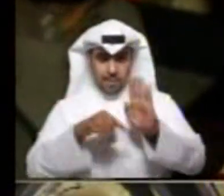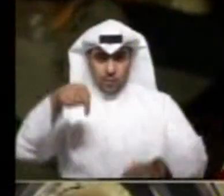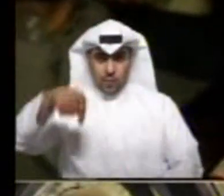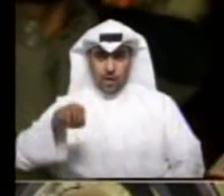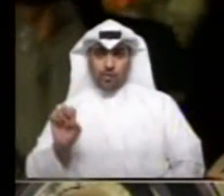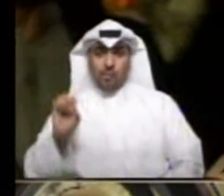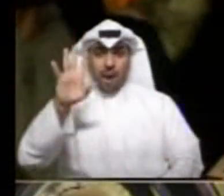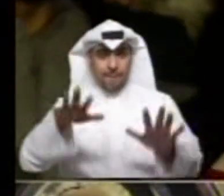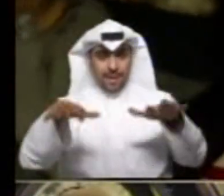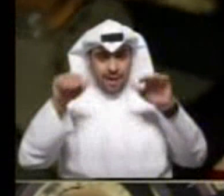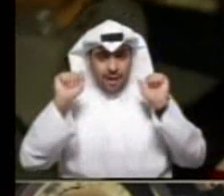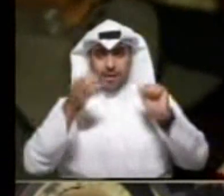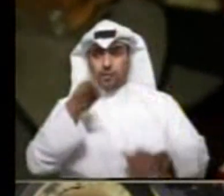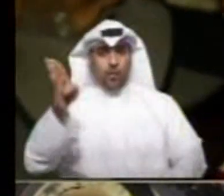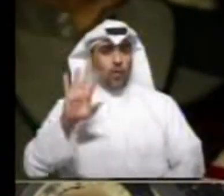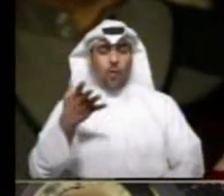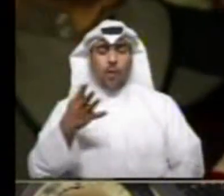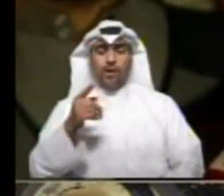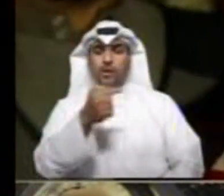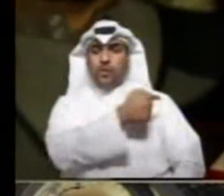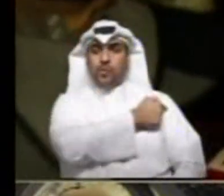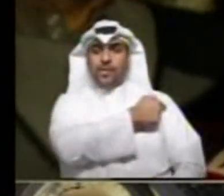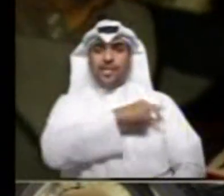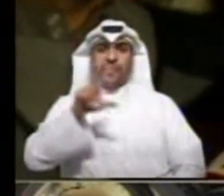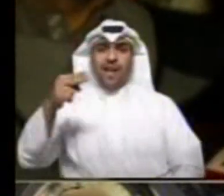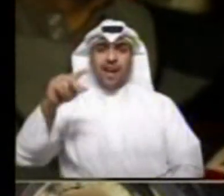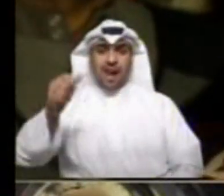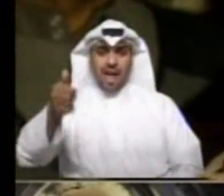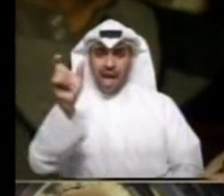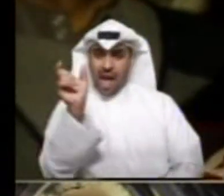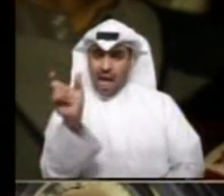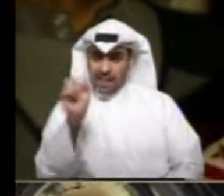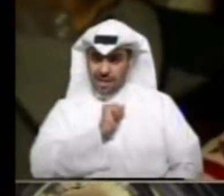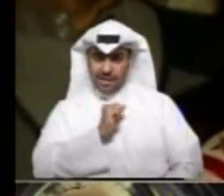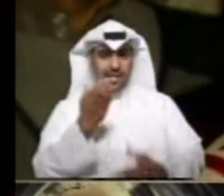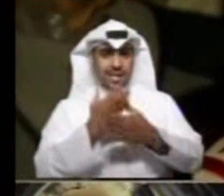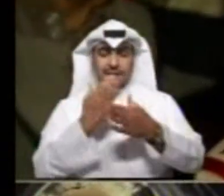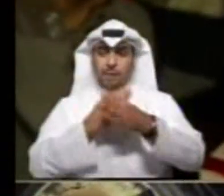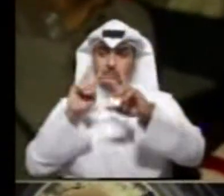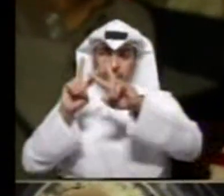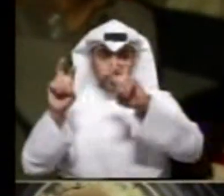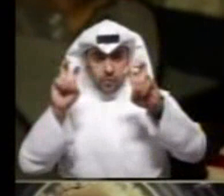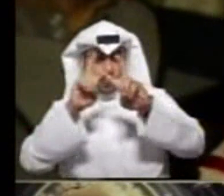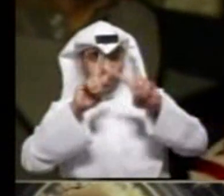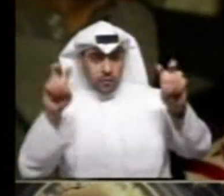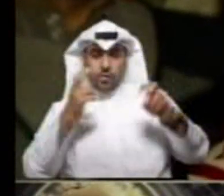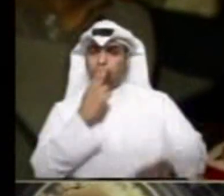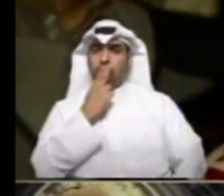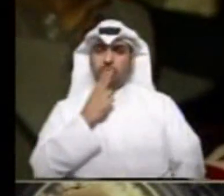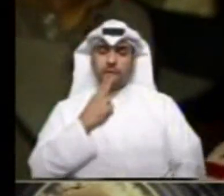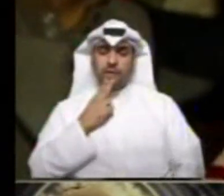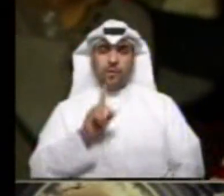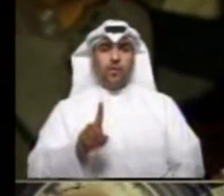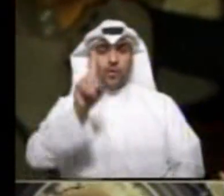متجهين إلى مستشفى عدان لأن بعد التأكيد على وضع المستشفى، وراح نطلع من عدان